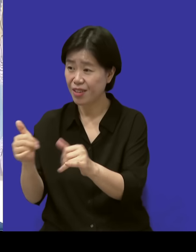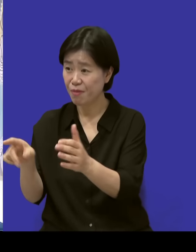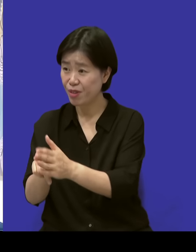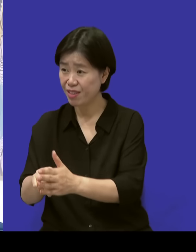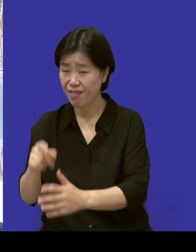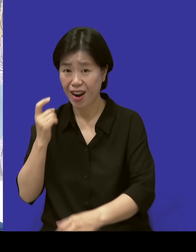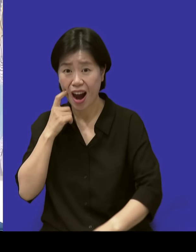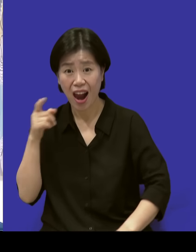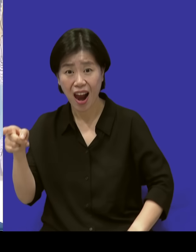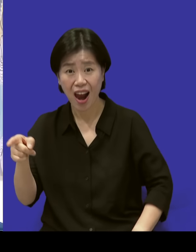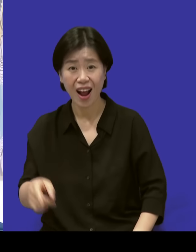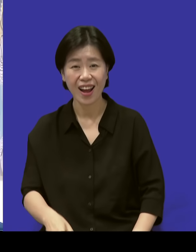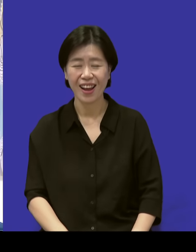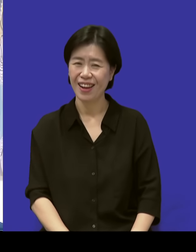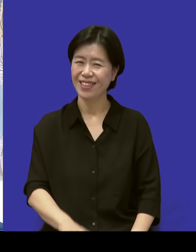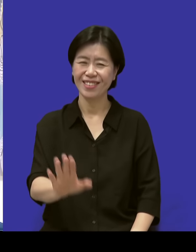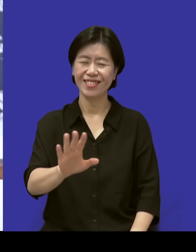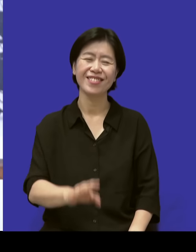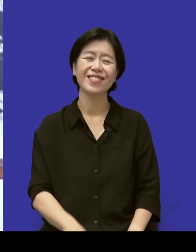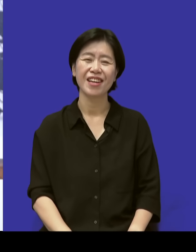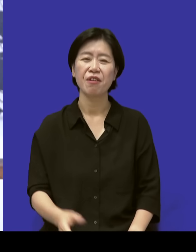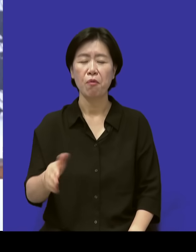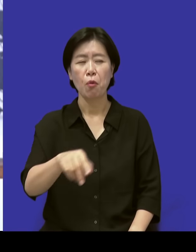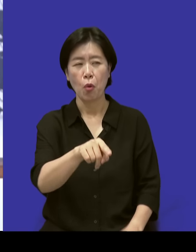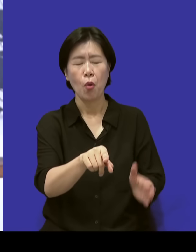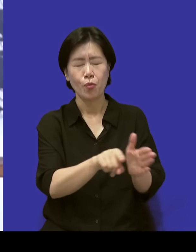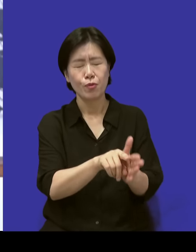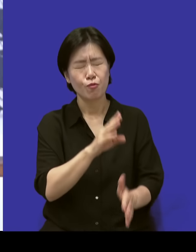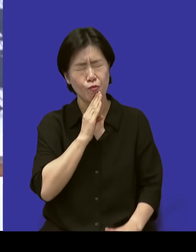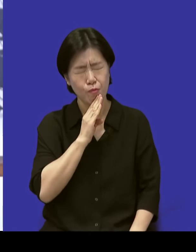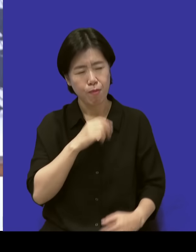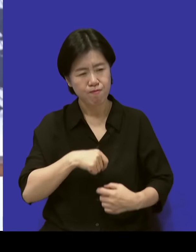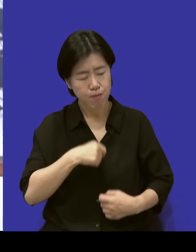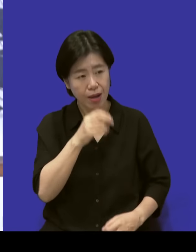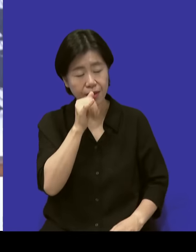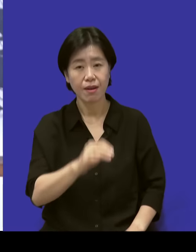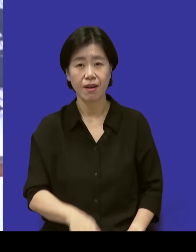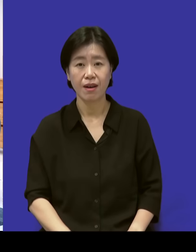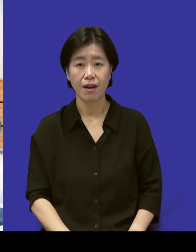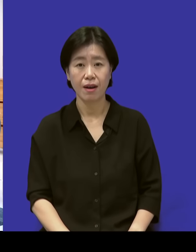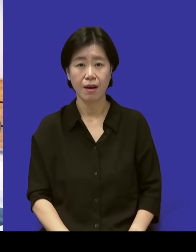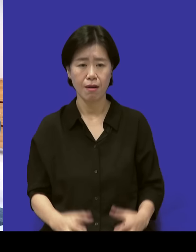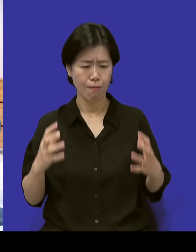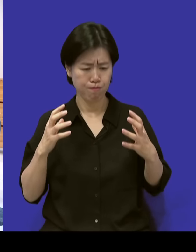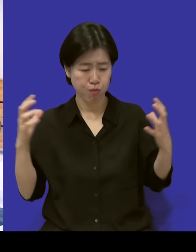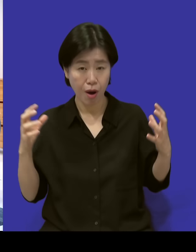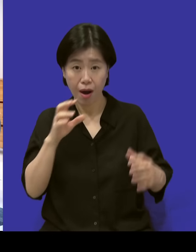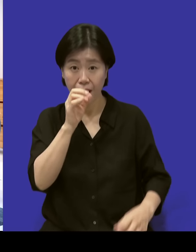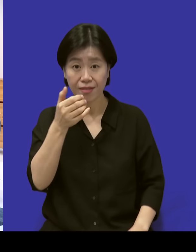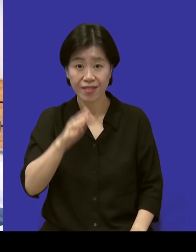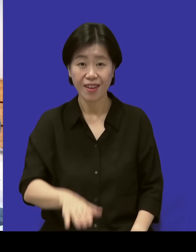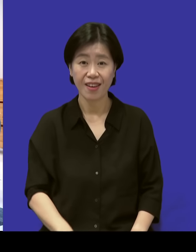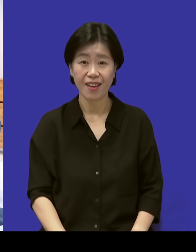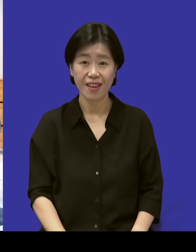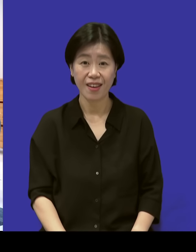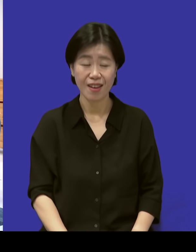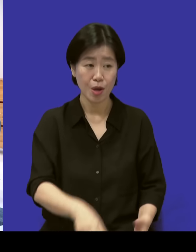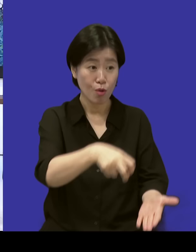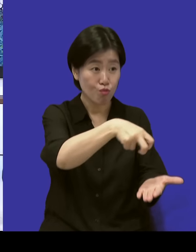누가 나오신 분들이 뭐가 이번엔 진짜 리얼 진짜구나라고 네, 네, 네. 느끼고 아. 와 정말 그래도 이제 풍채도 크신데 무릎 꿇어도 키 비슷하죠?